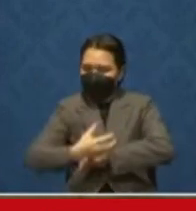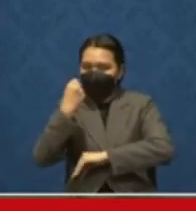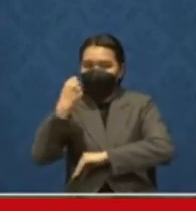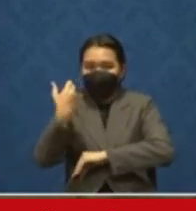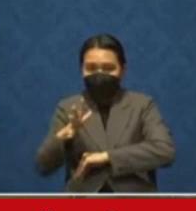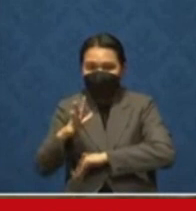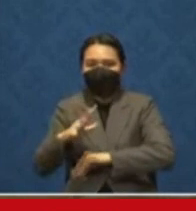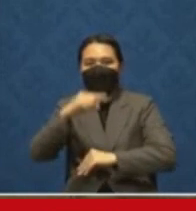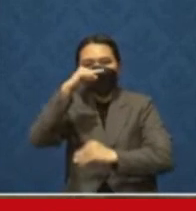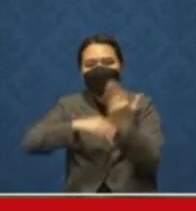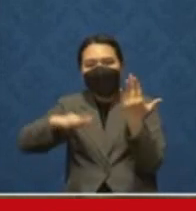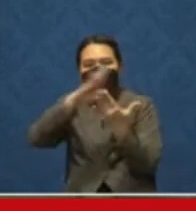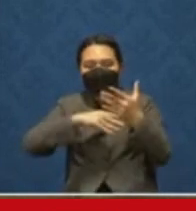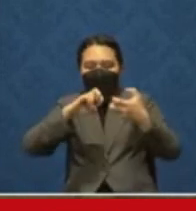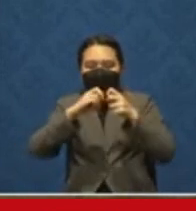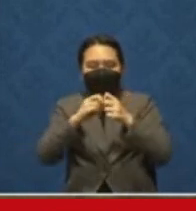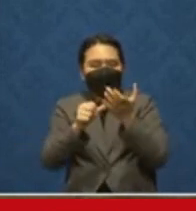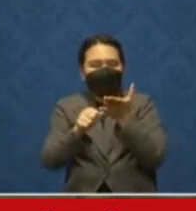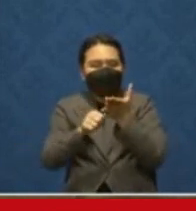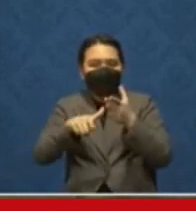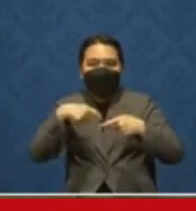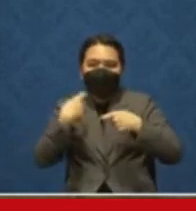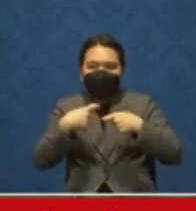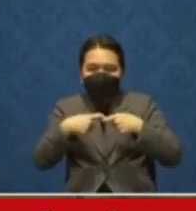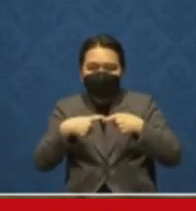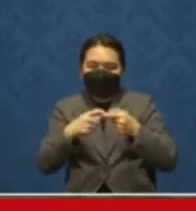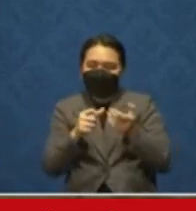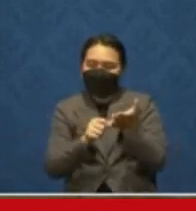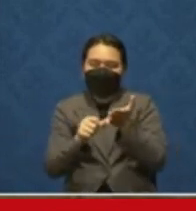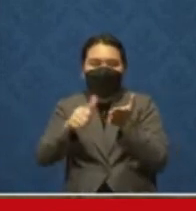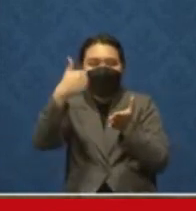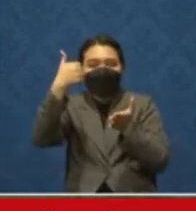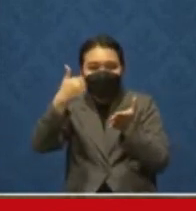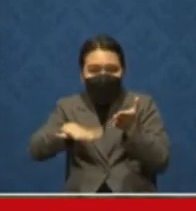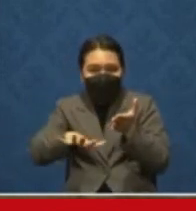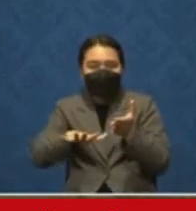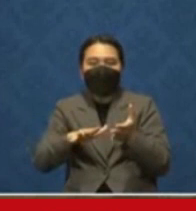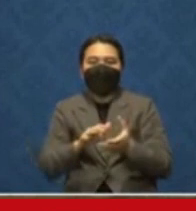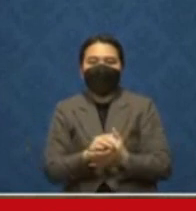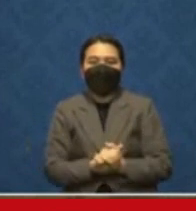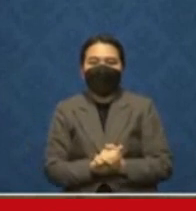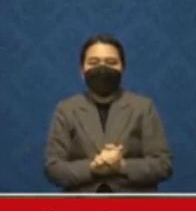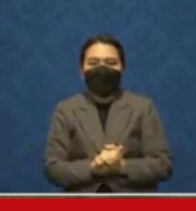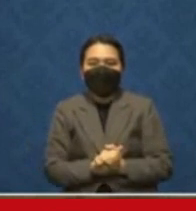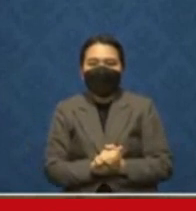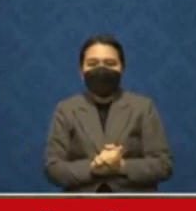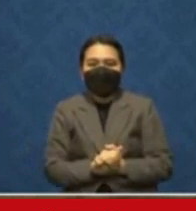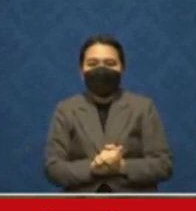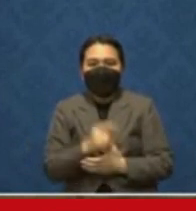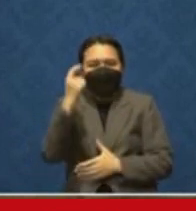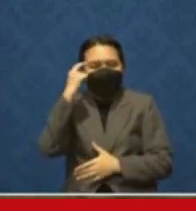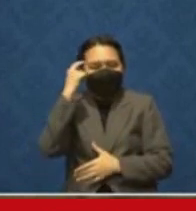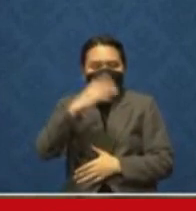ปากการที่ไม่มีต้นทุนประชาธิปไตยเนี่ยการที่ยึดอำนาจเข้ามาเนี่ยมันแก้ปัญหาประเทศ